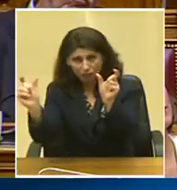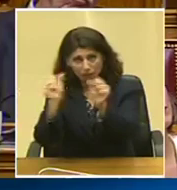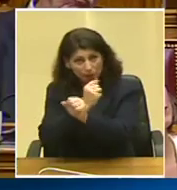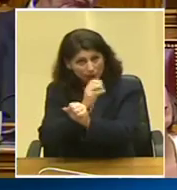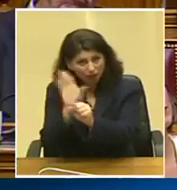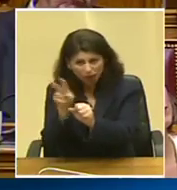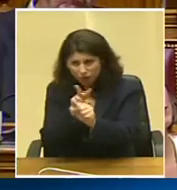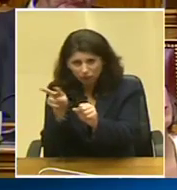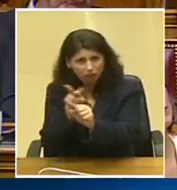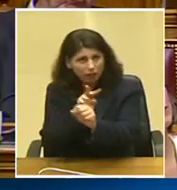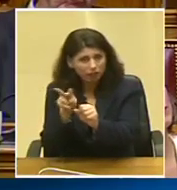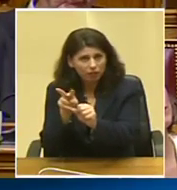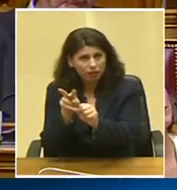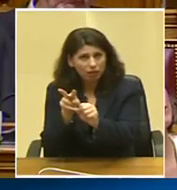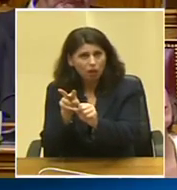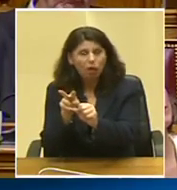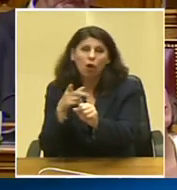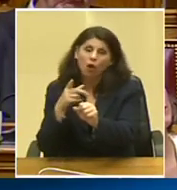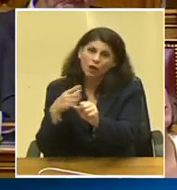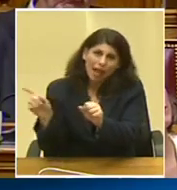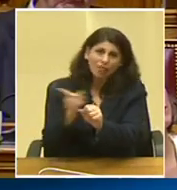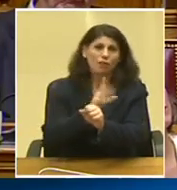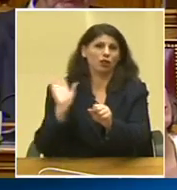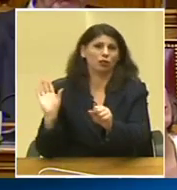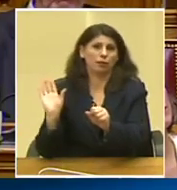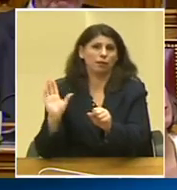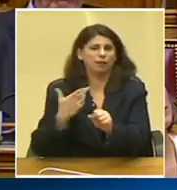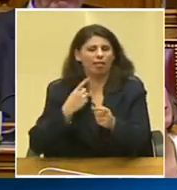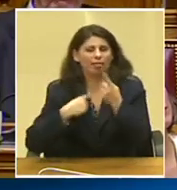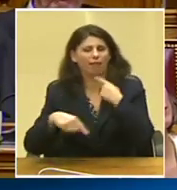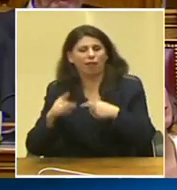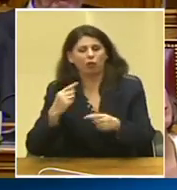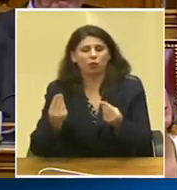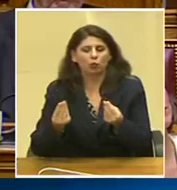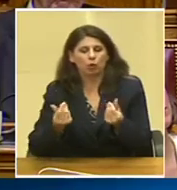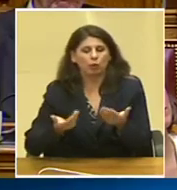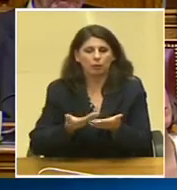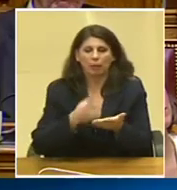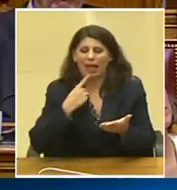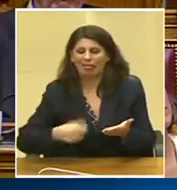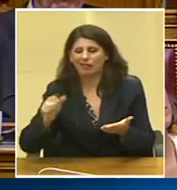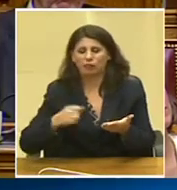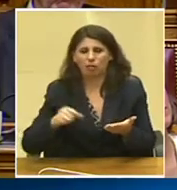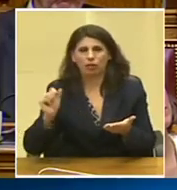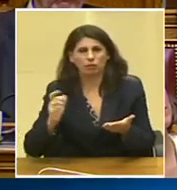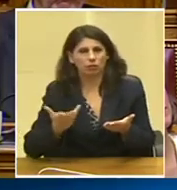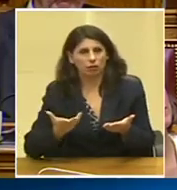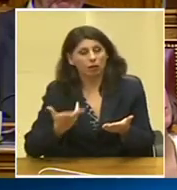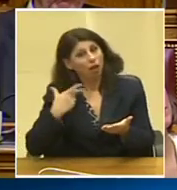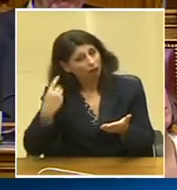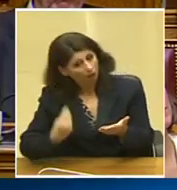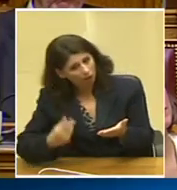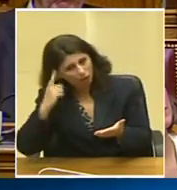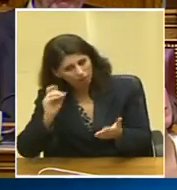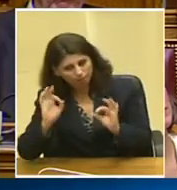οποιαδήποτε, μα οποιαδήποτε δικαιολογία προκειμένου να καταθέσετε την αντίθεσή σας. Θυμάμαι πάρα πολύ καλά χαρακτηριστικά,